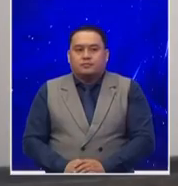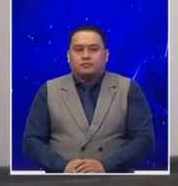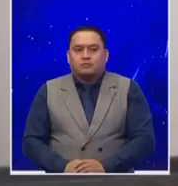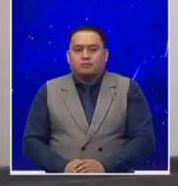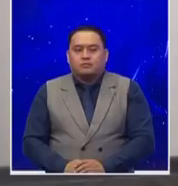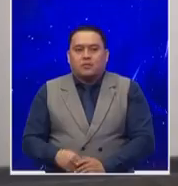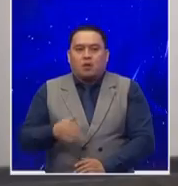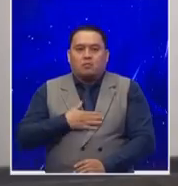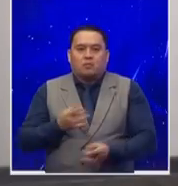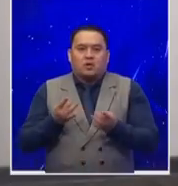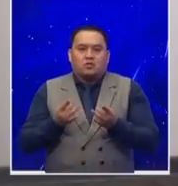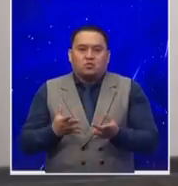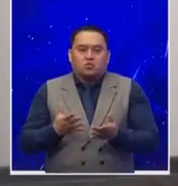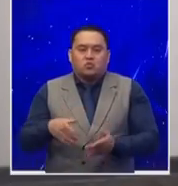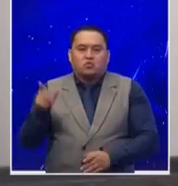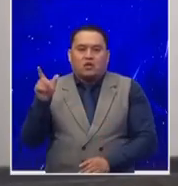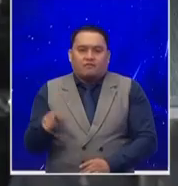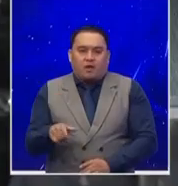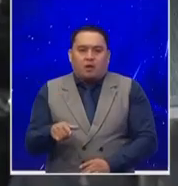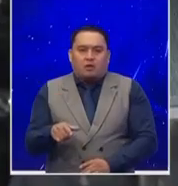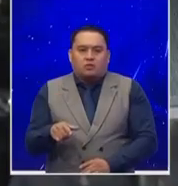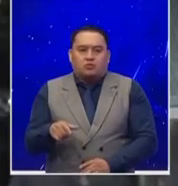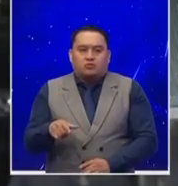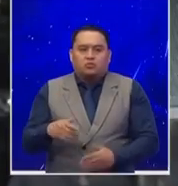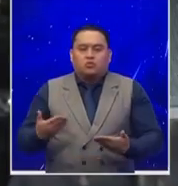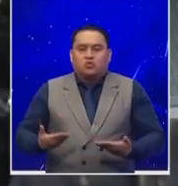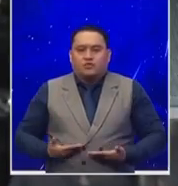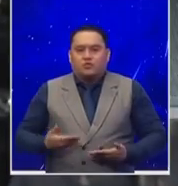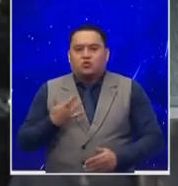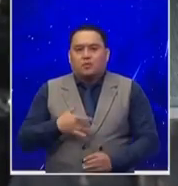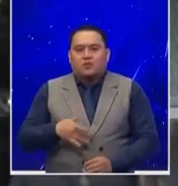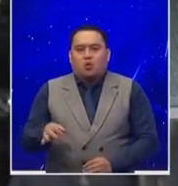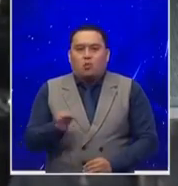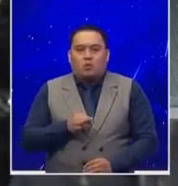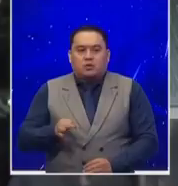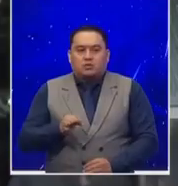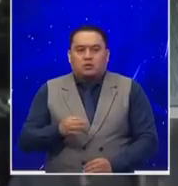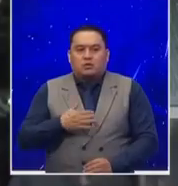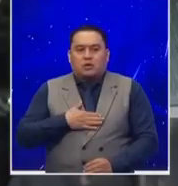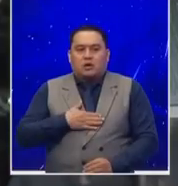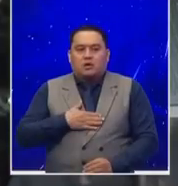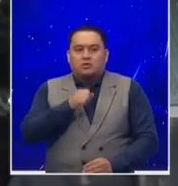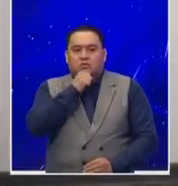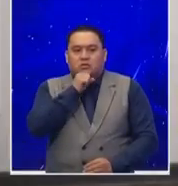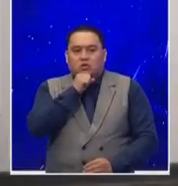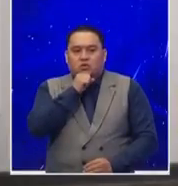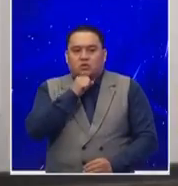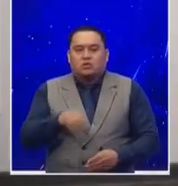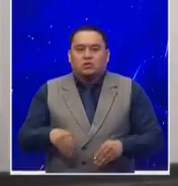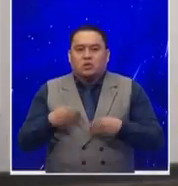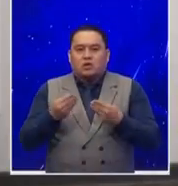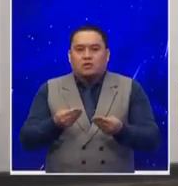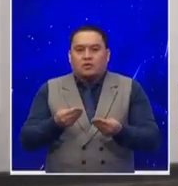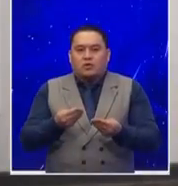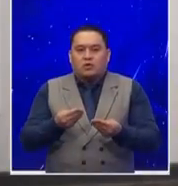Лет, школьник, и живу в Жамбылской области. Меня вдохновил дедушка, потому что он сказал, типа,